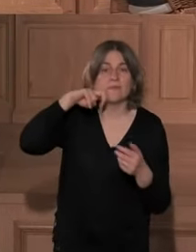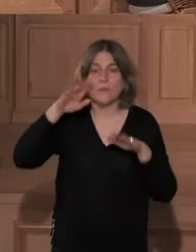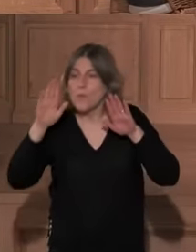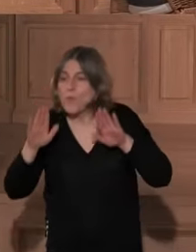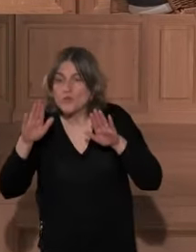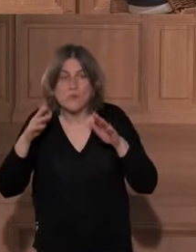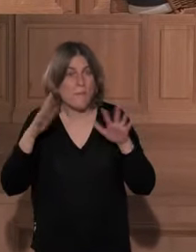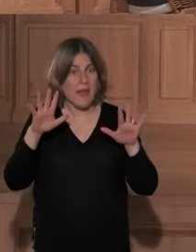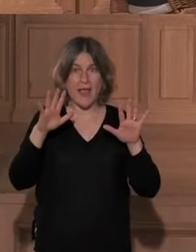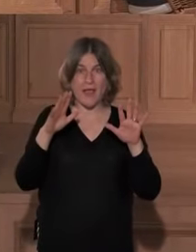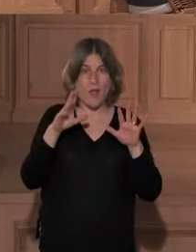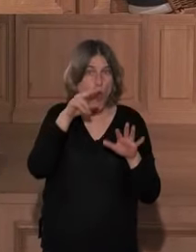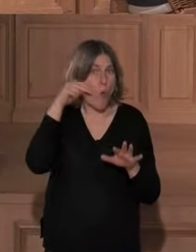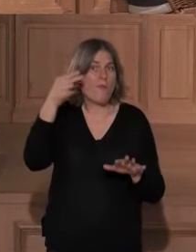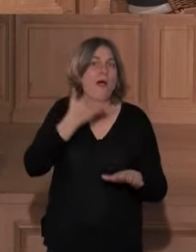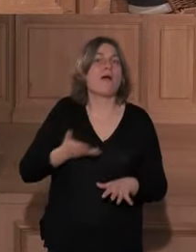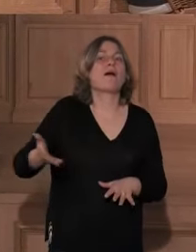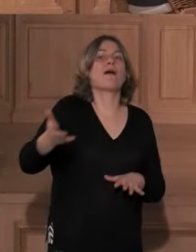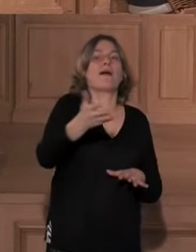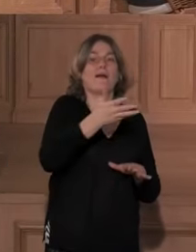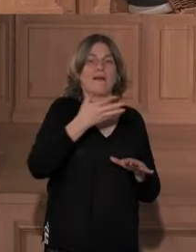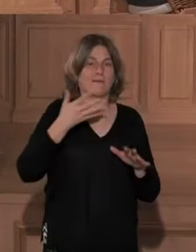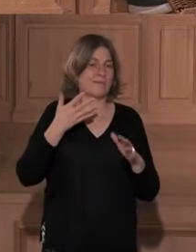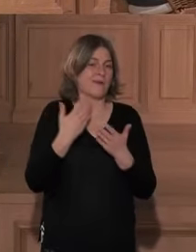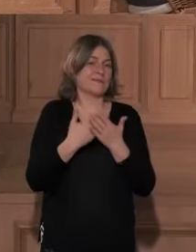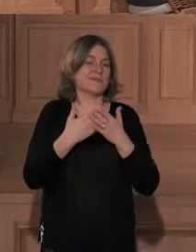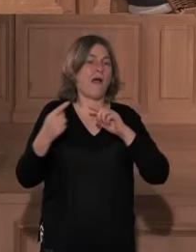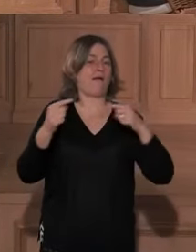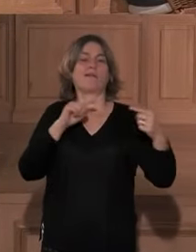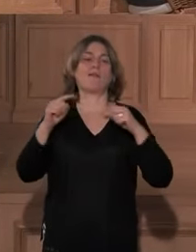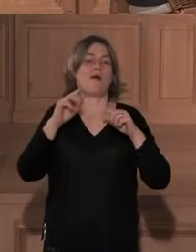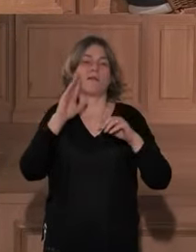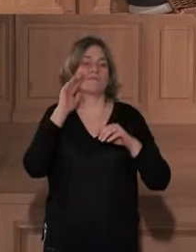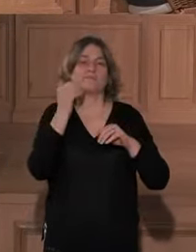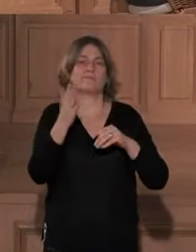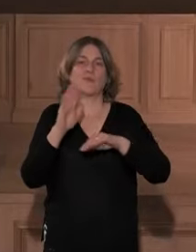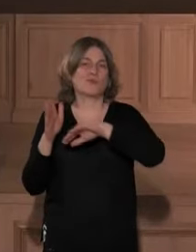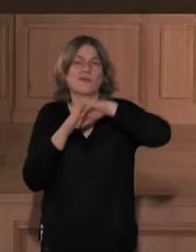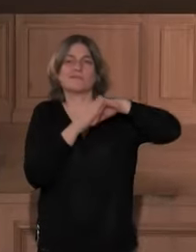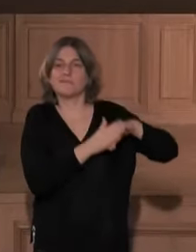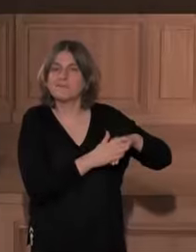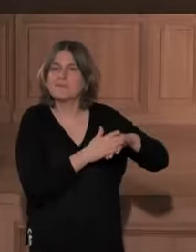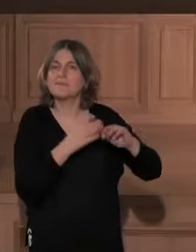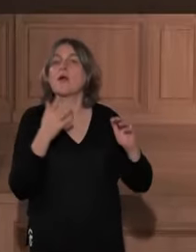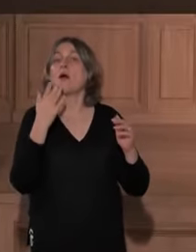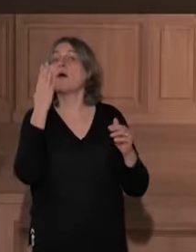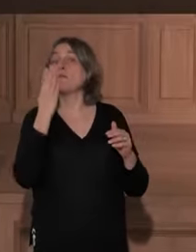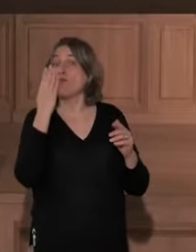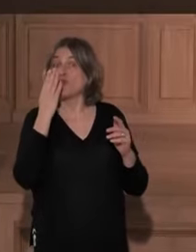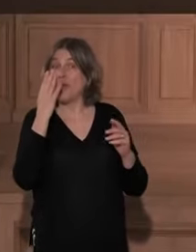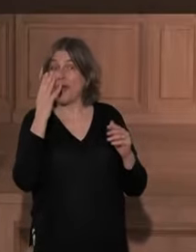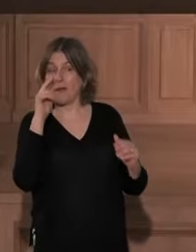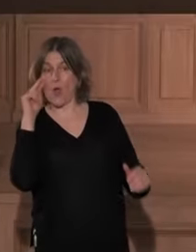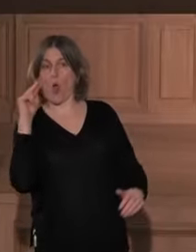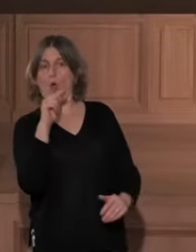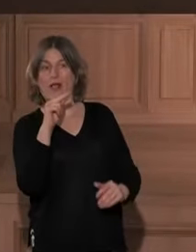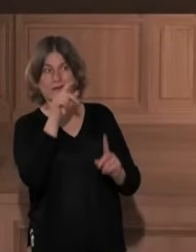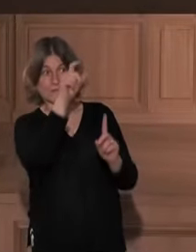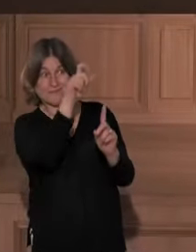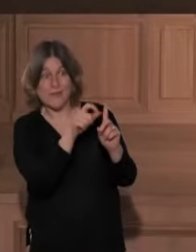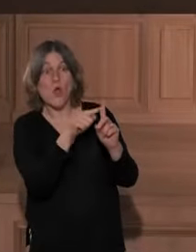fraternels dans l'humanité. Donc déjà, c'est un faux débat pour un faux constat, à la finale. Donc la question, c'est comment on recentre